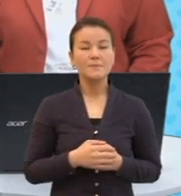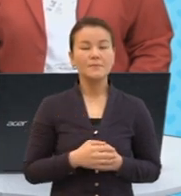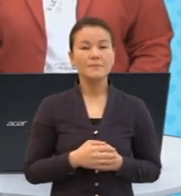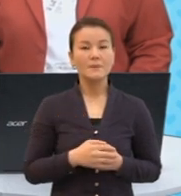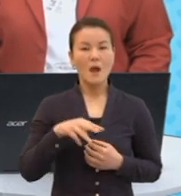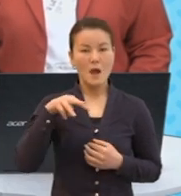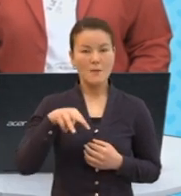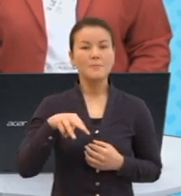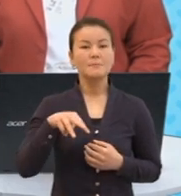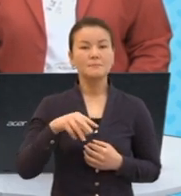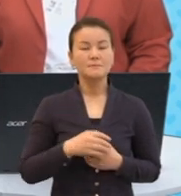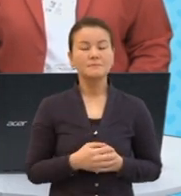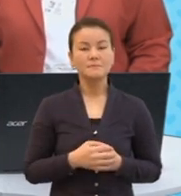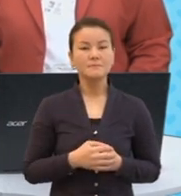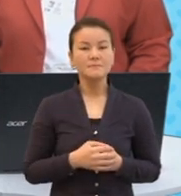М,